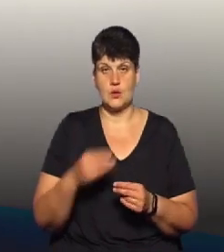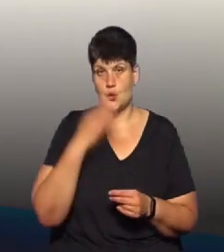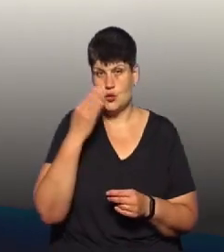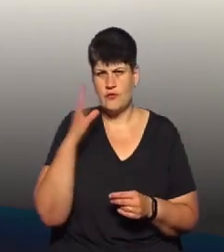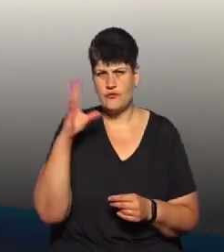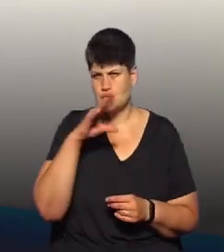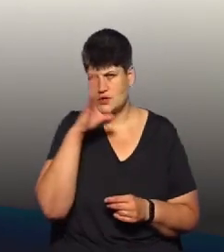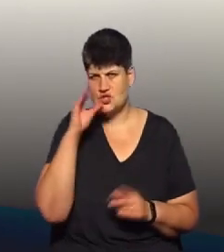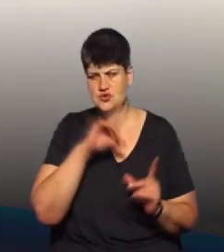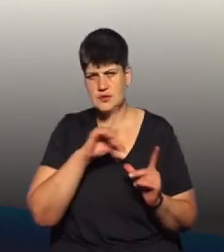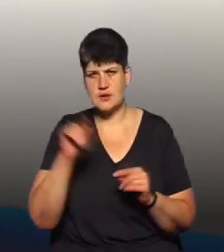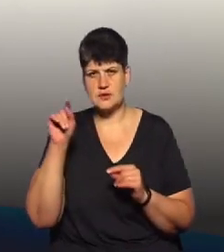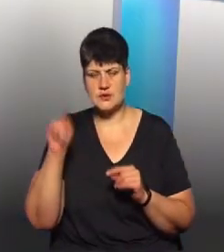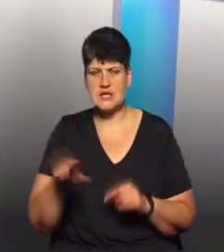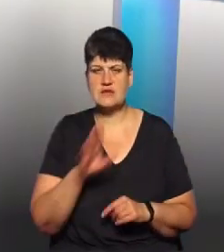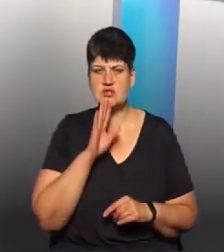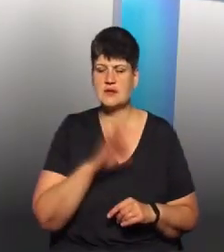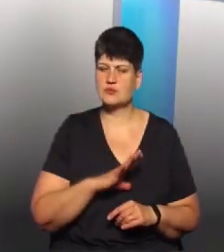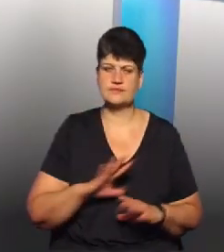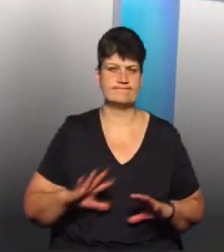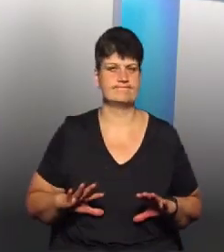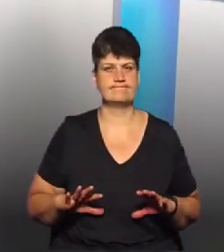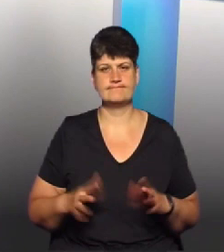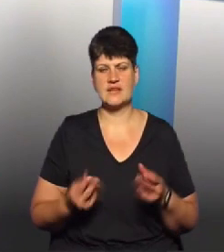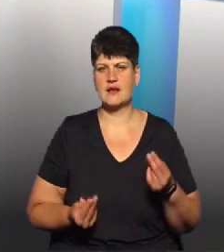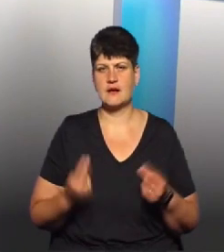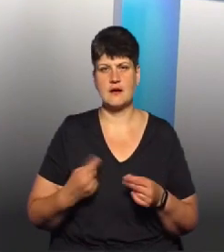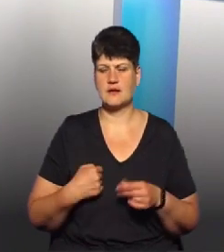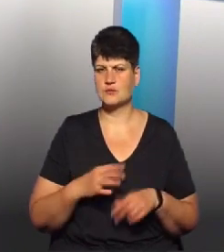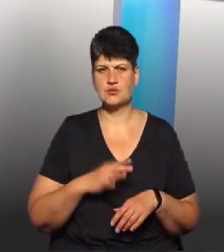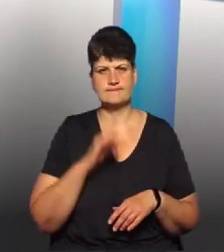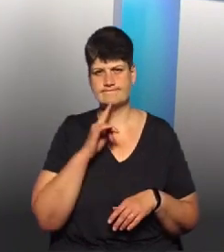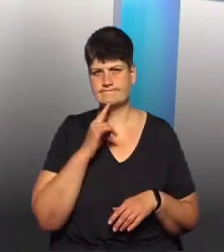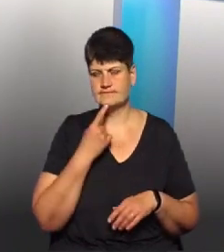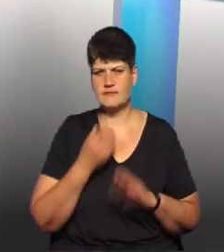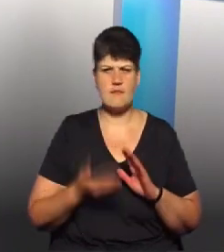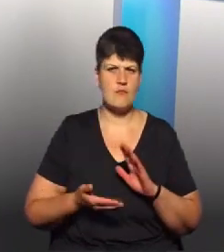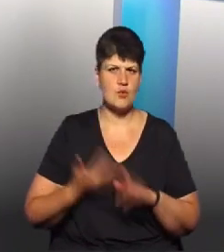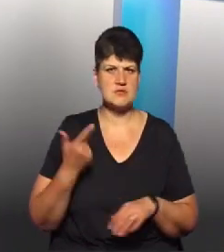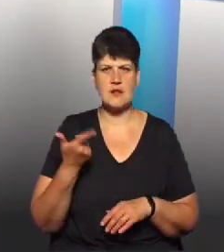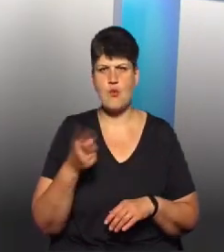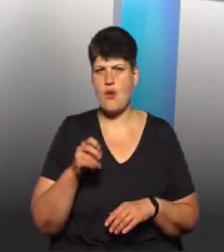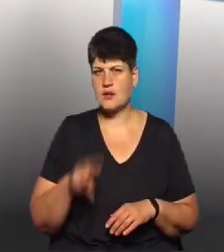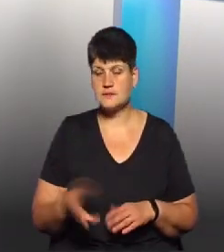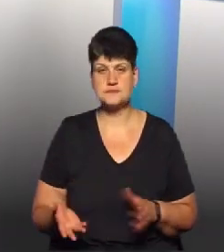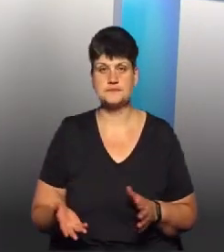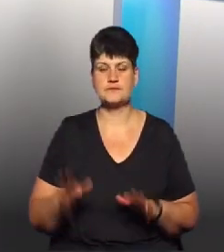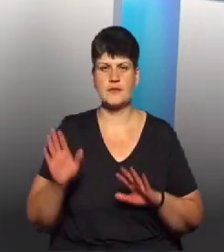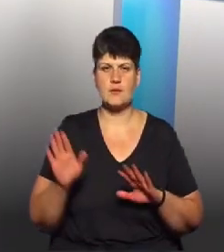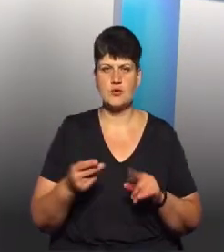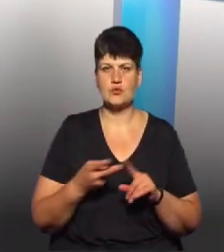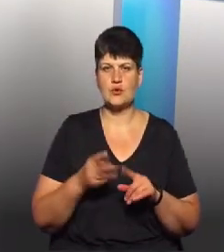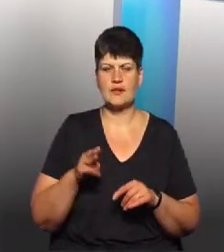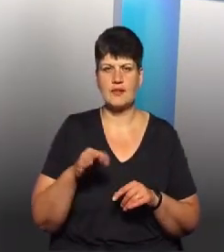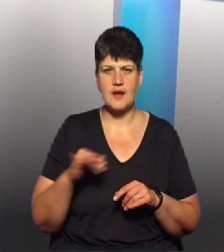і дівчата були втомлені, і гра нам далася важко, ми пропустили гол. Потім в другому таймі ми домінували, у